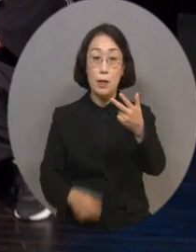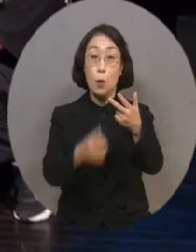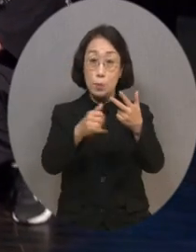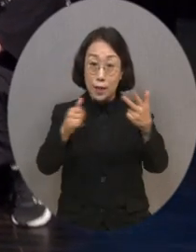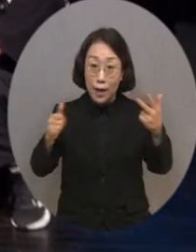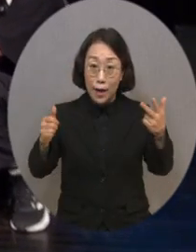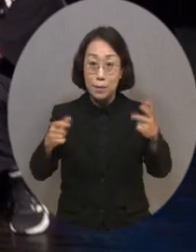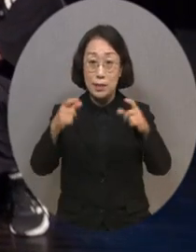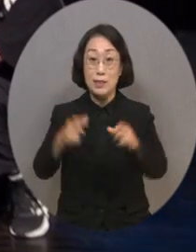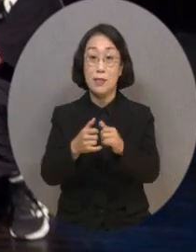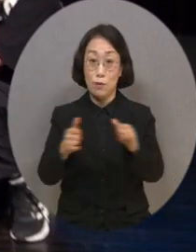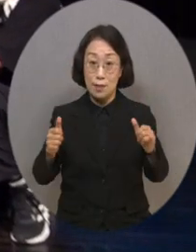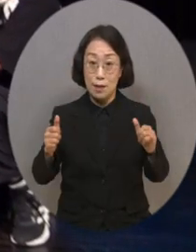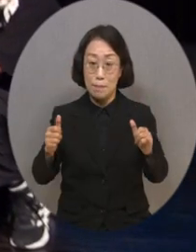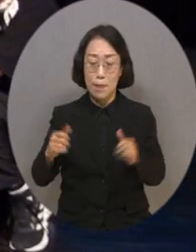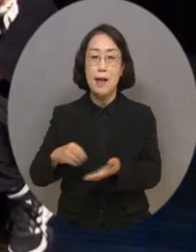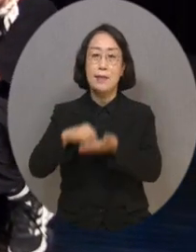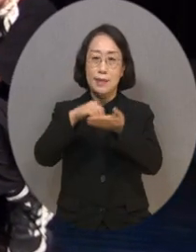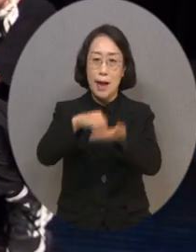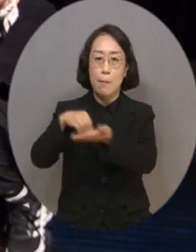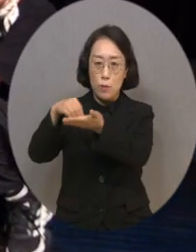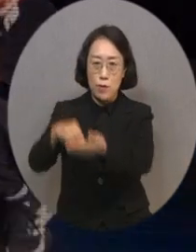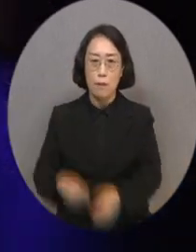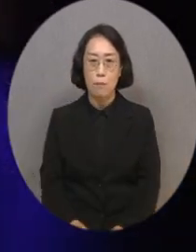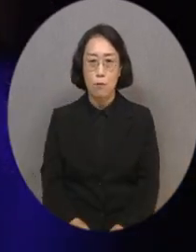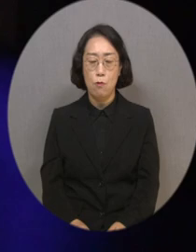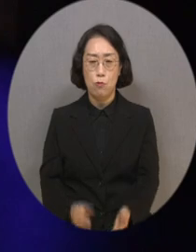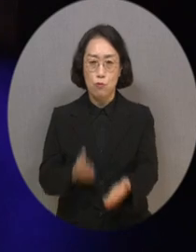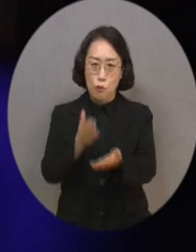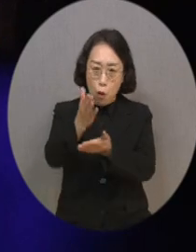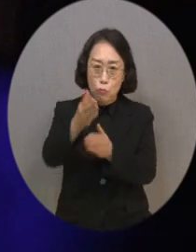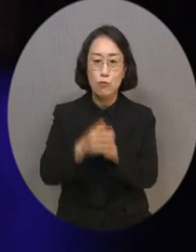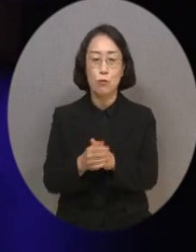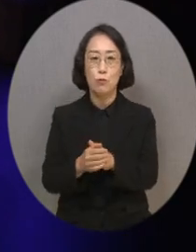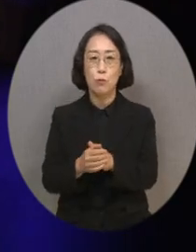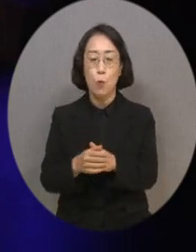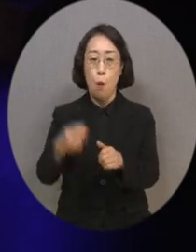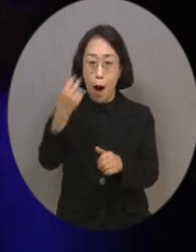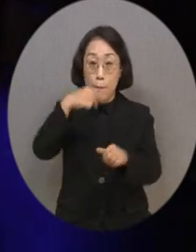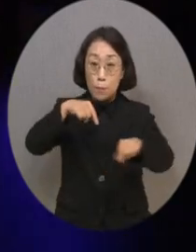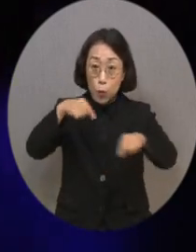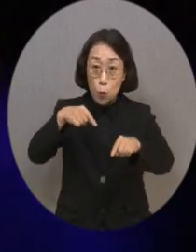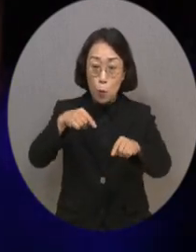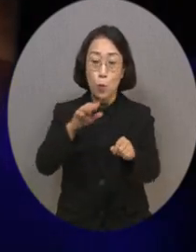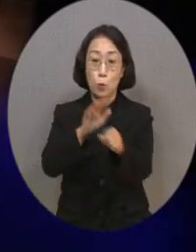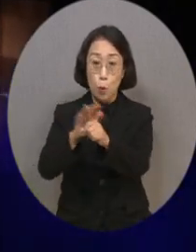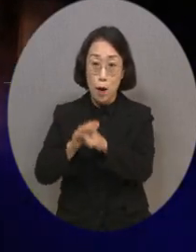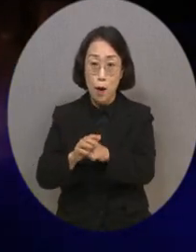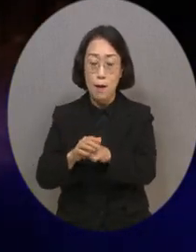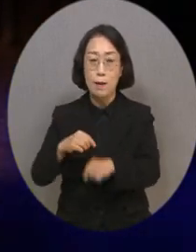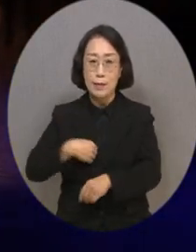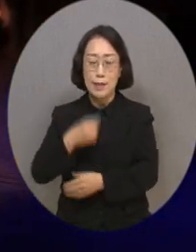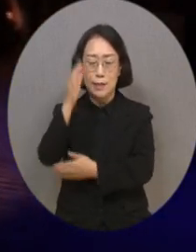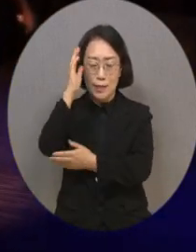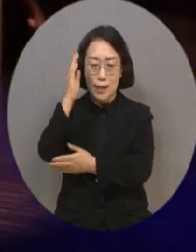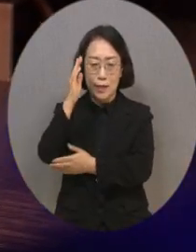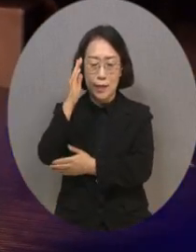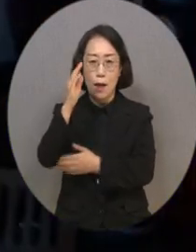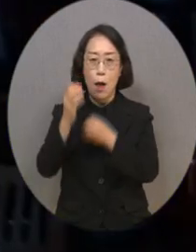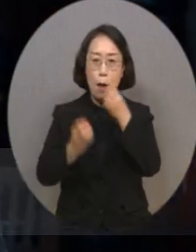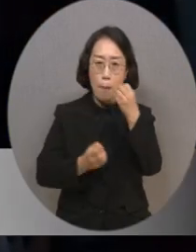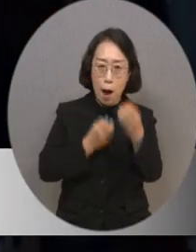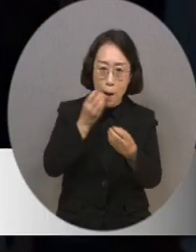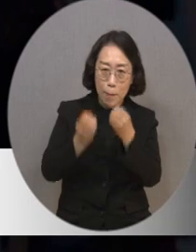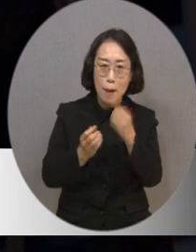7명의 시민이 도전했습니다. 전문 배우, 감독과 함께 자신의 삶을 무대에서 이야기할 용기를